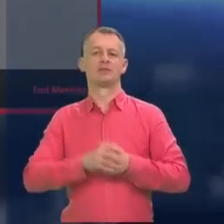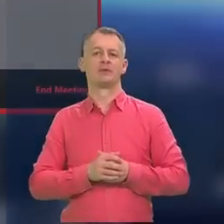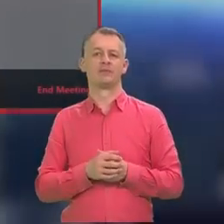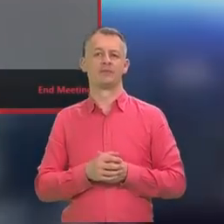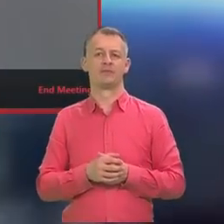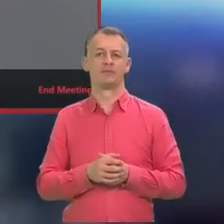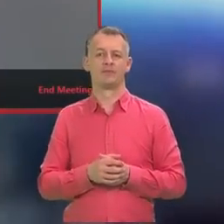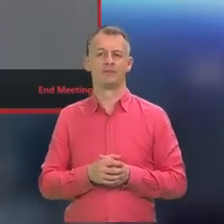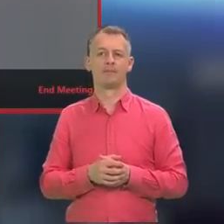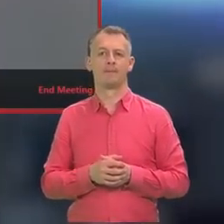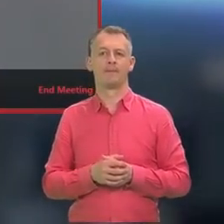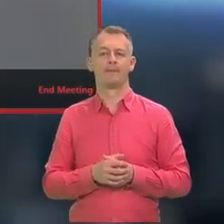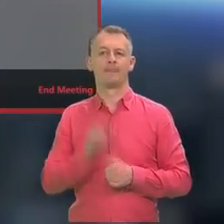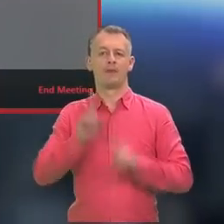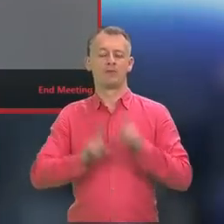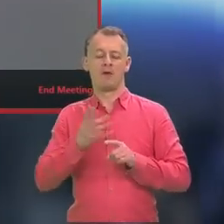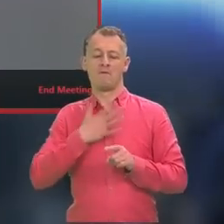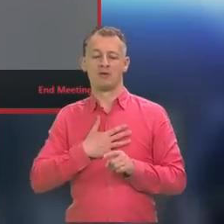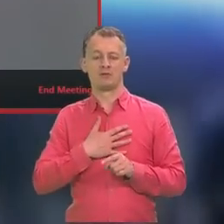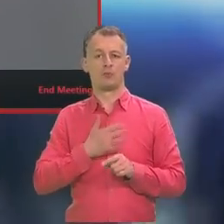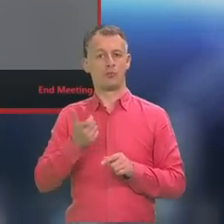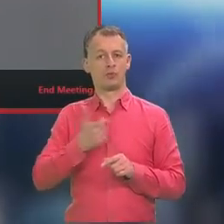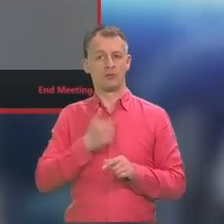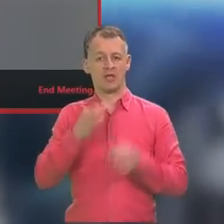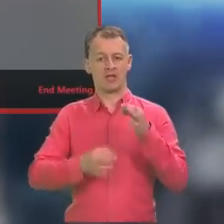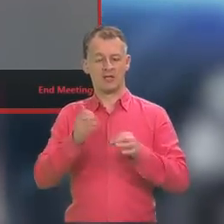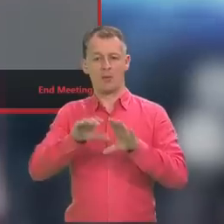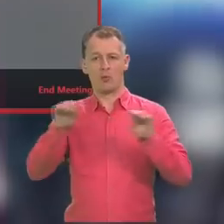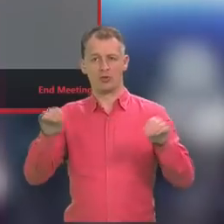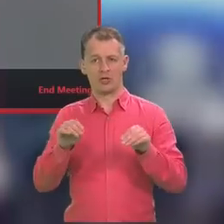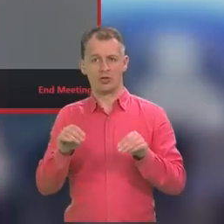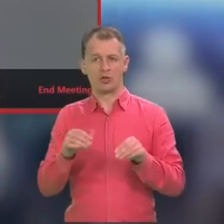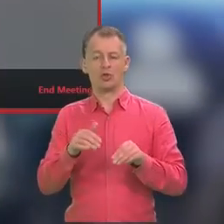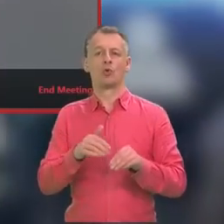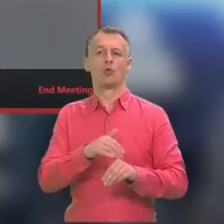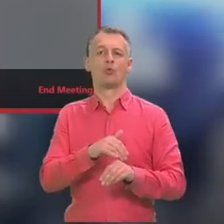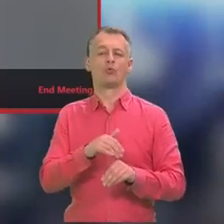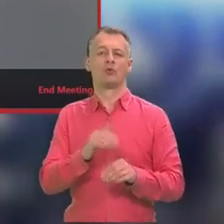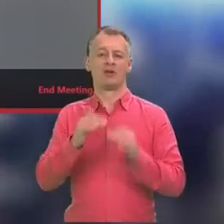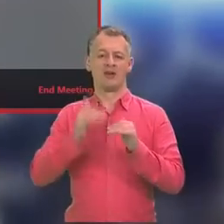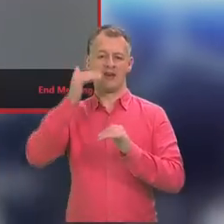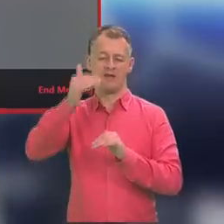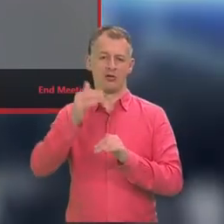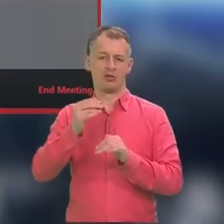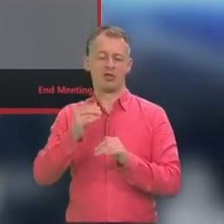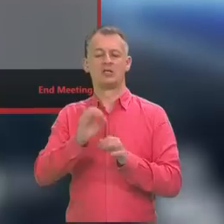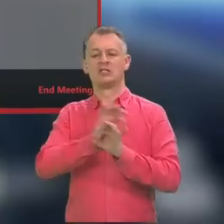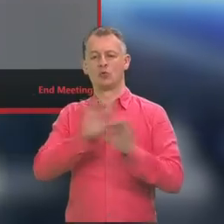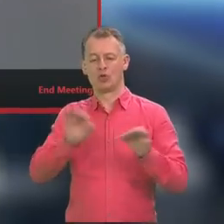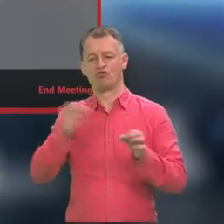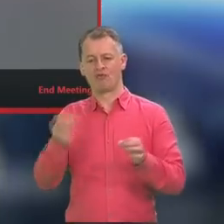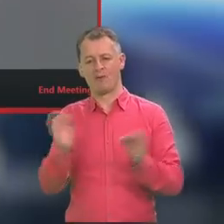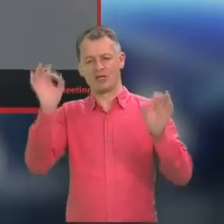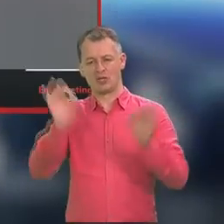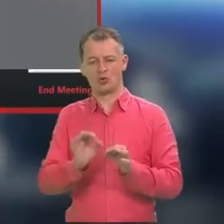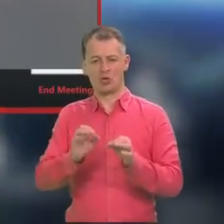masă clădiri, evident cu un grad de certitudine puțin mai scăzut, dar lumea trebuie